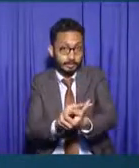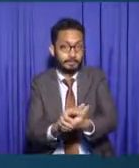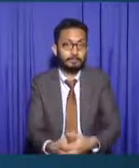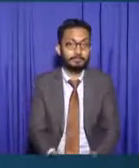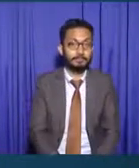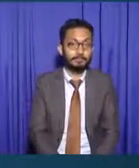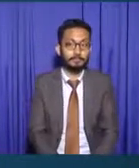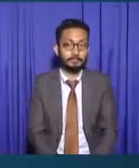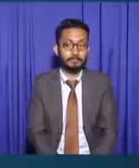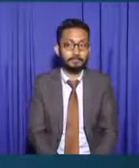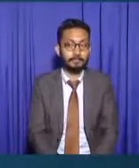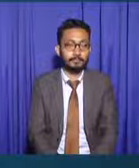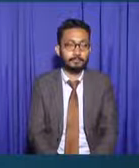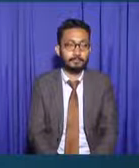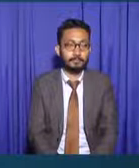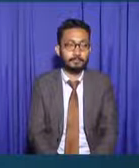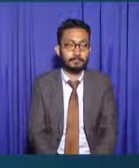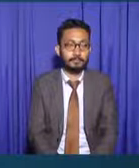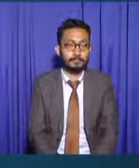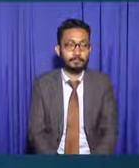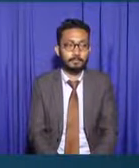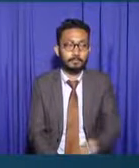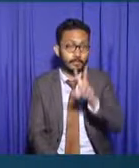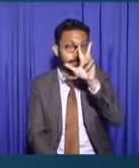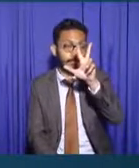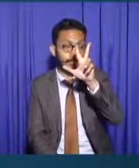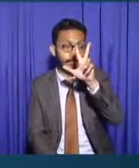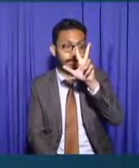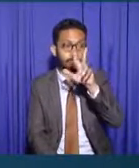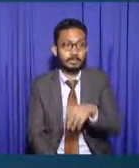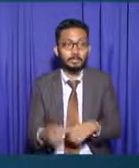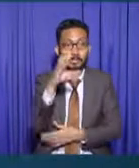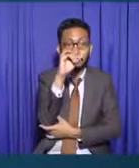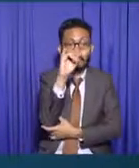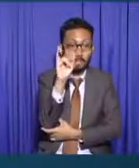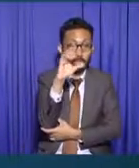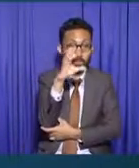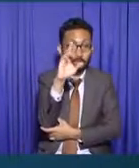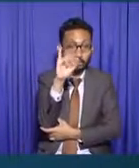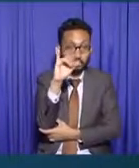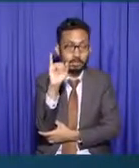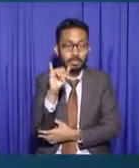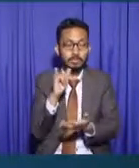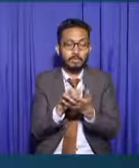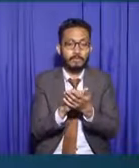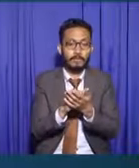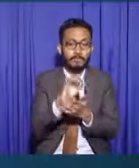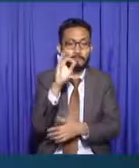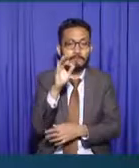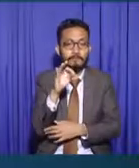ciri pulau merupakan faktor yang diwariskan